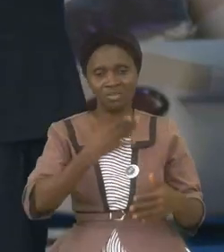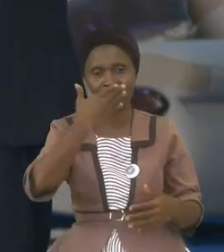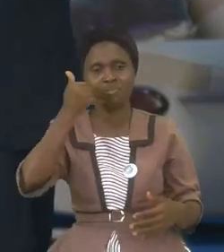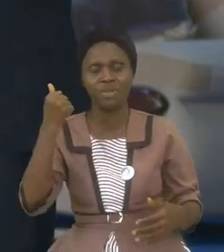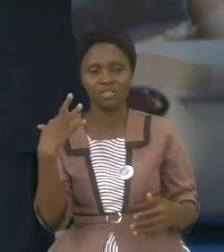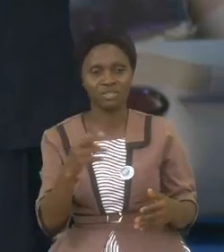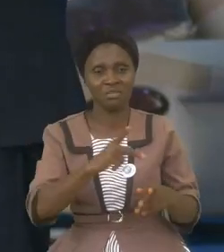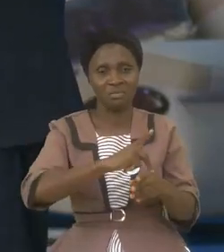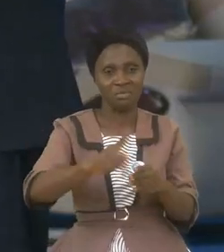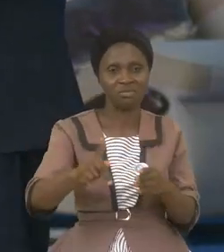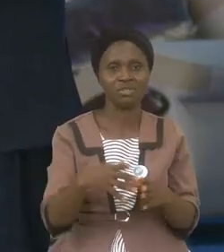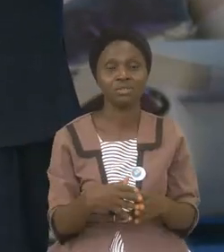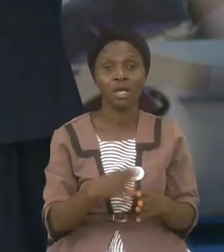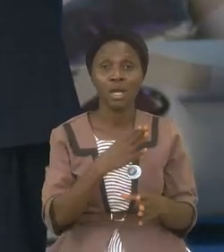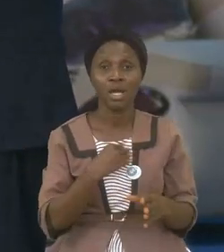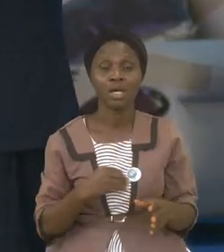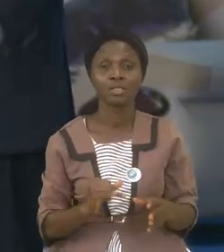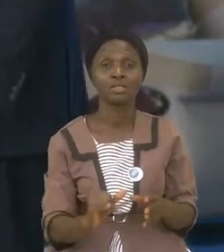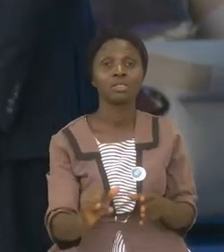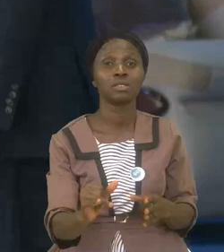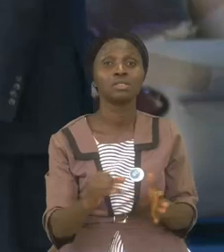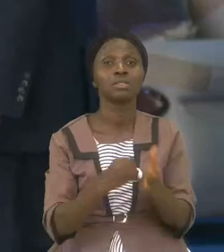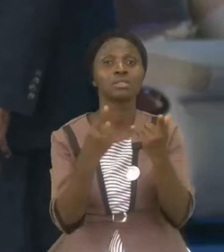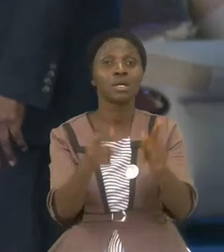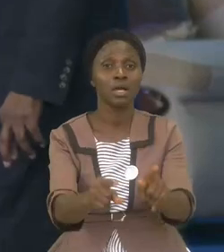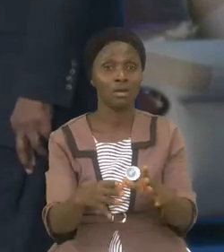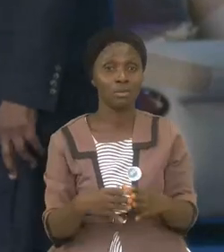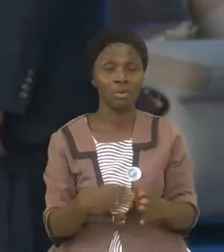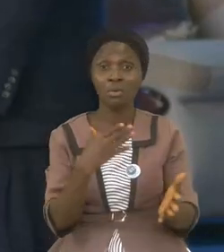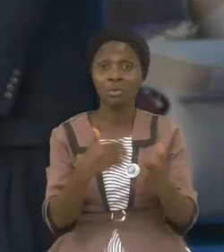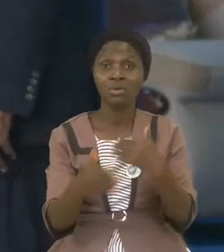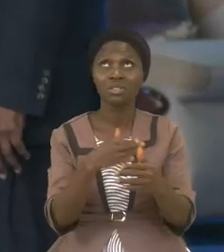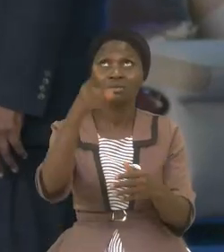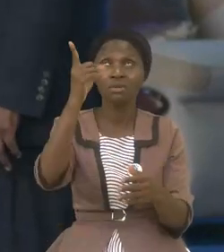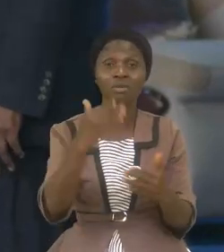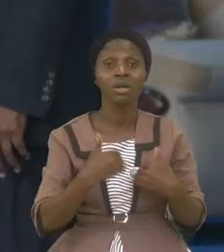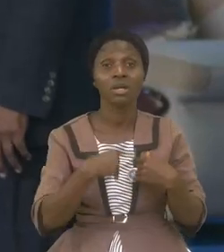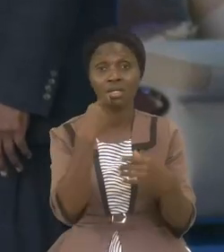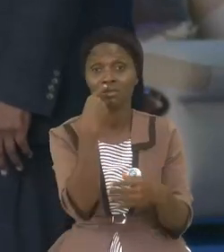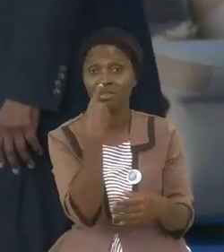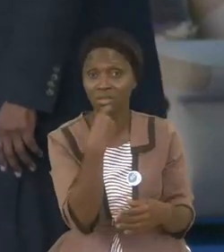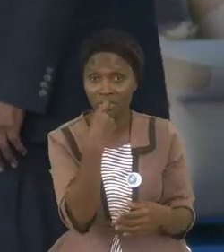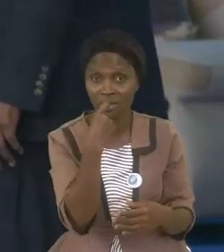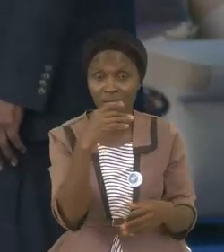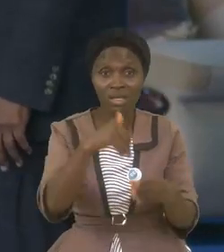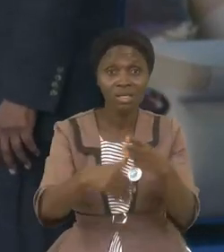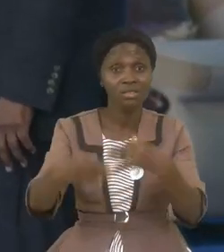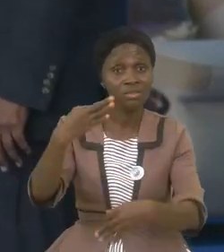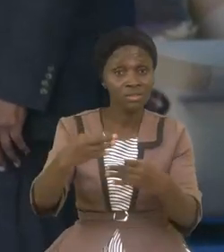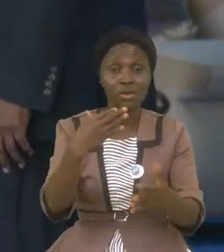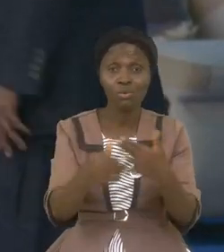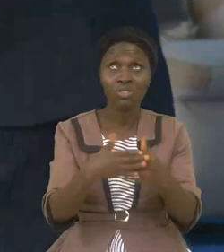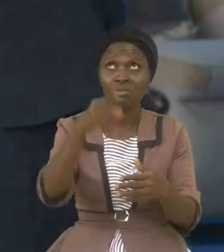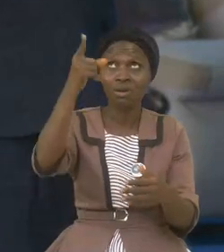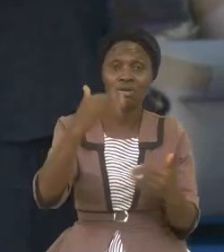arriver, et les meilleurs services et les meilleurs professionnels qu'il détient dans son royaume, mais la parole s'est